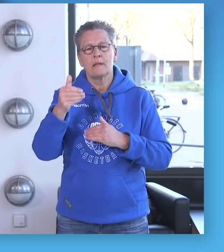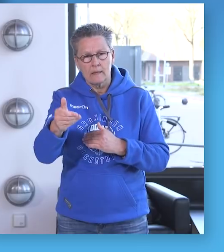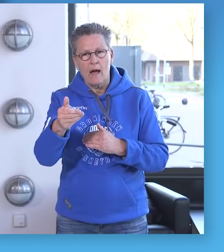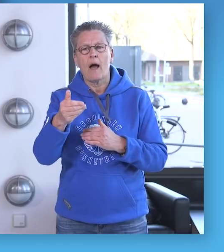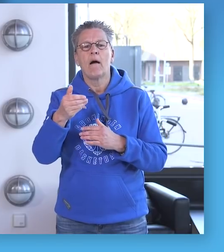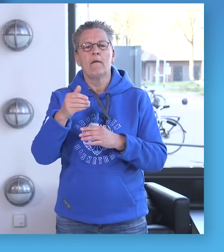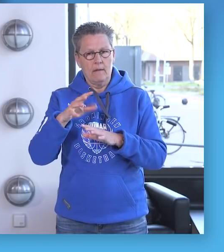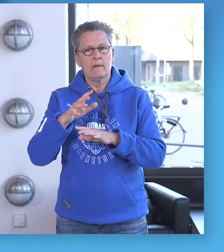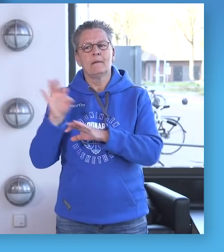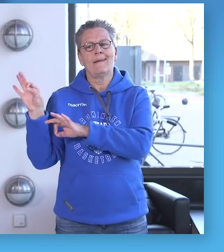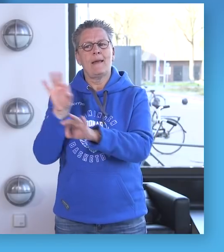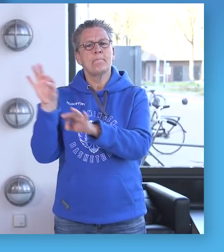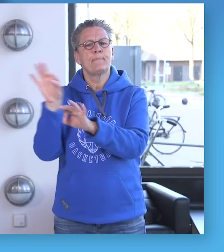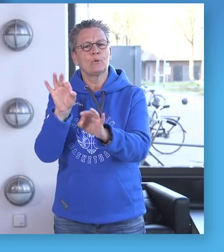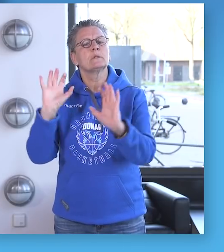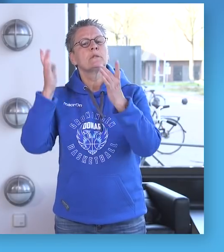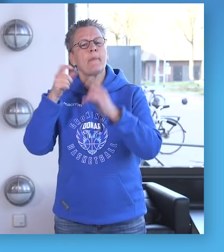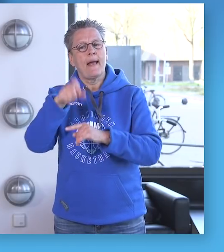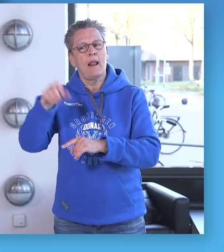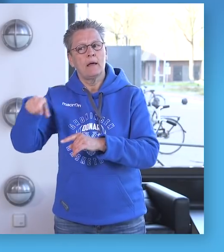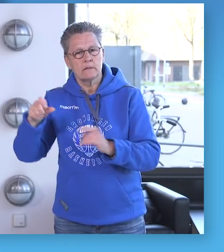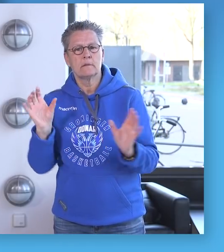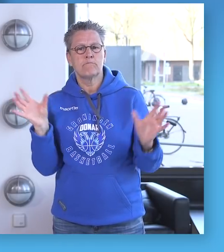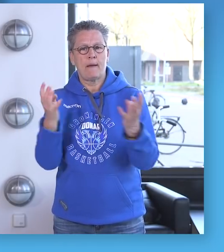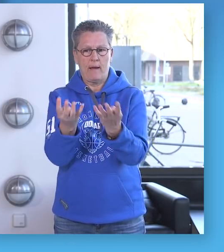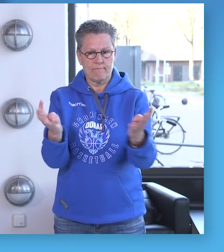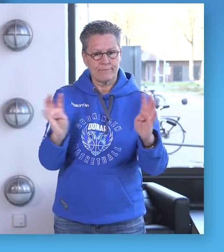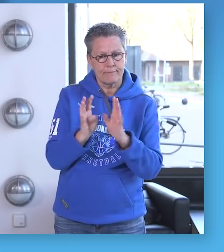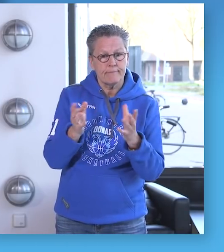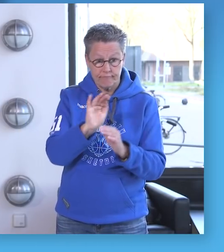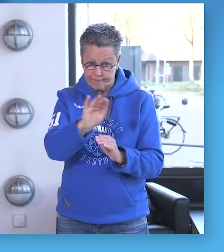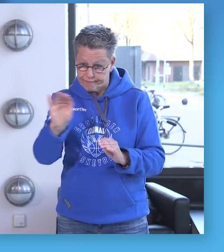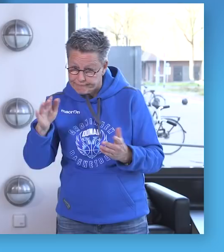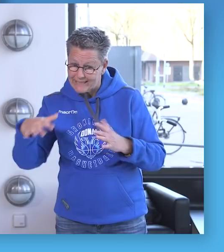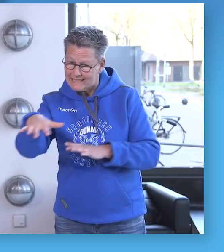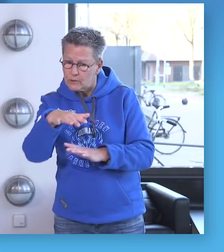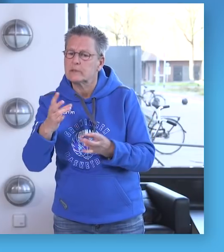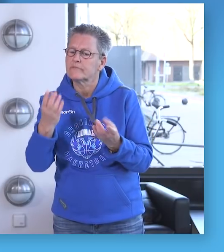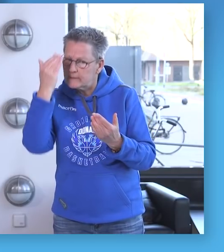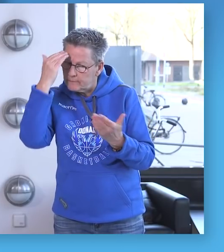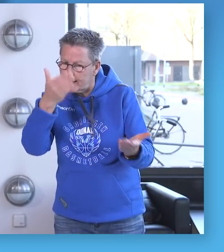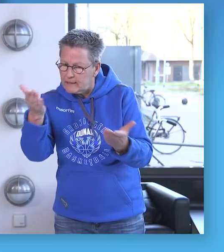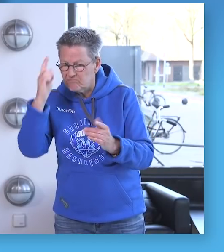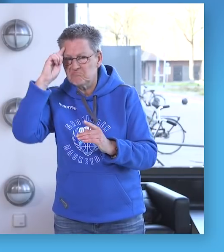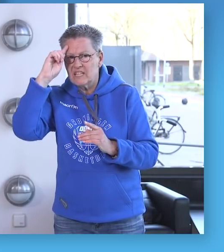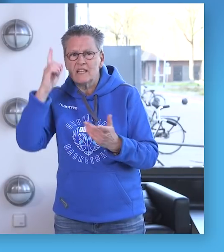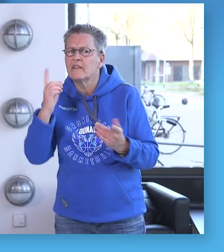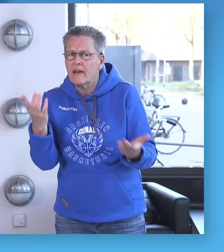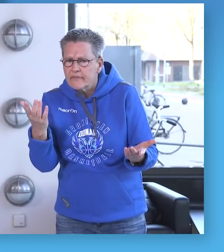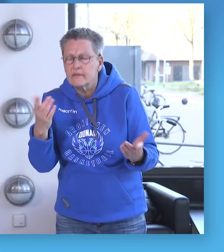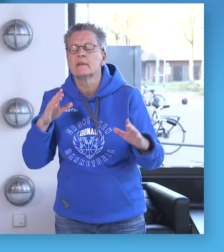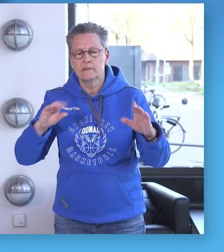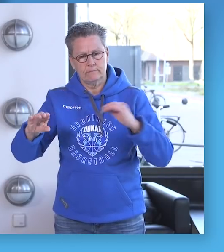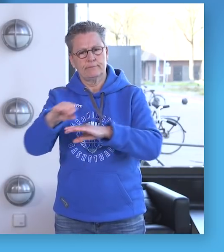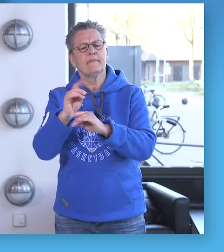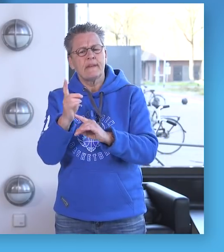ieder geval alle importspelers bij elkaar gezeten en gezegd: oké, hoe denk je hierover deze situatie? Wat is jullie idee hierover?